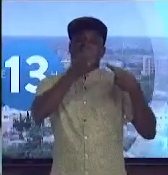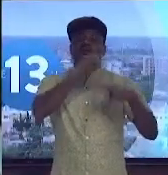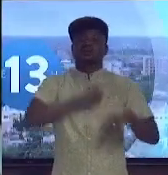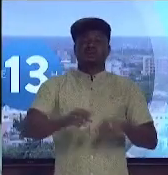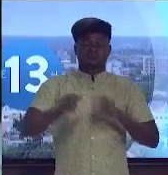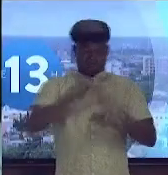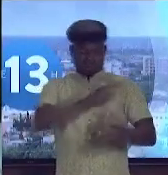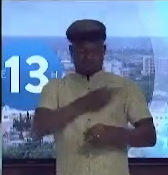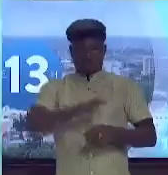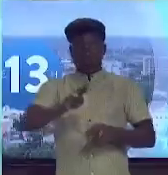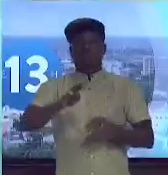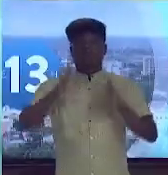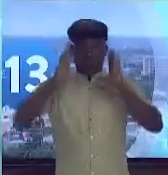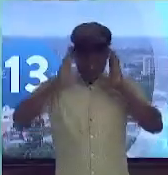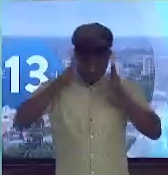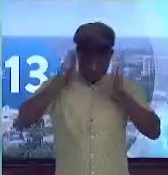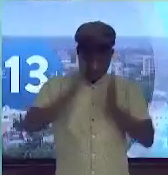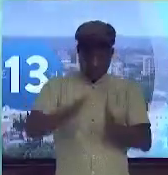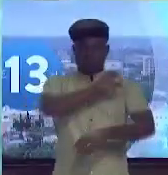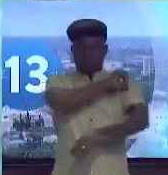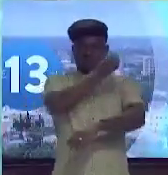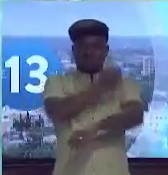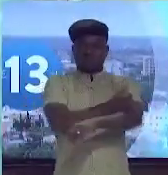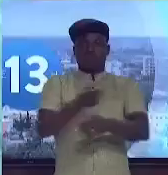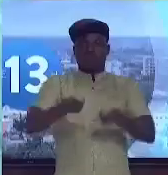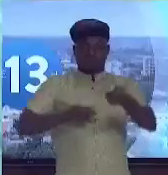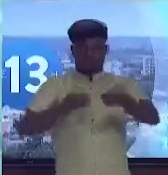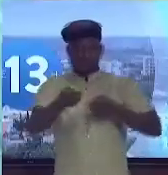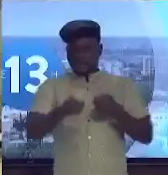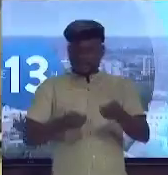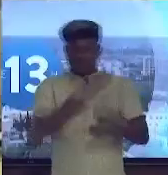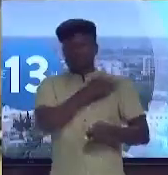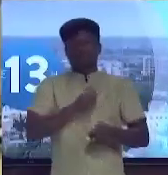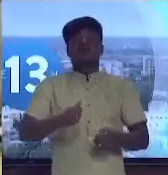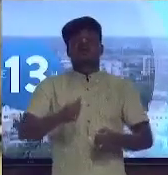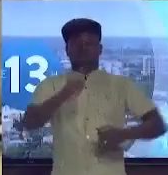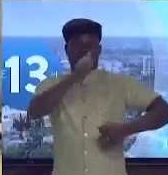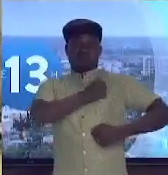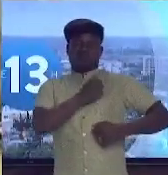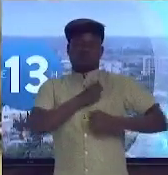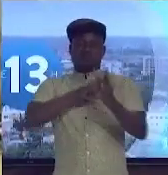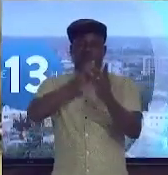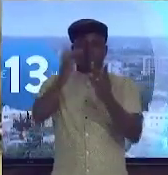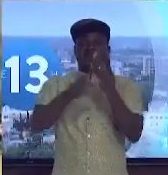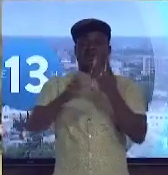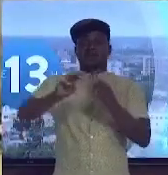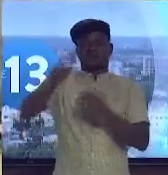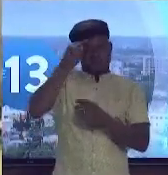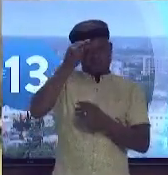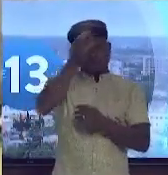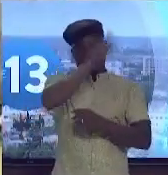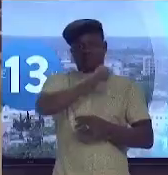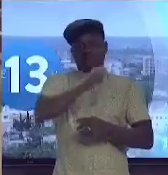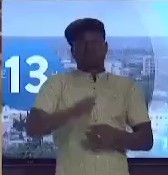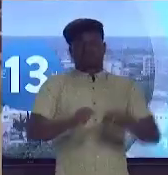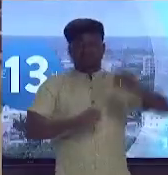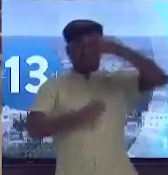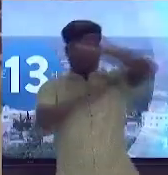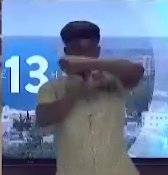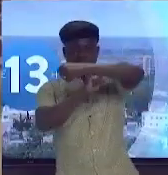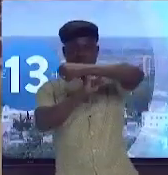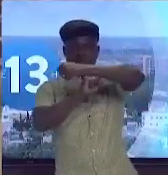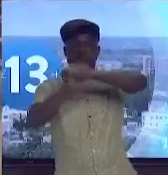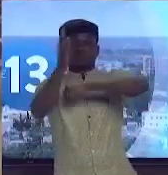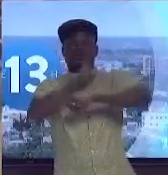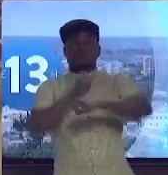des autorités administratives et militaires. Parmi celles-ci, le ministre de la Sécurité,